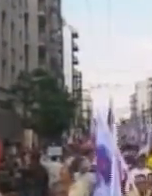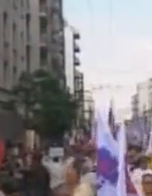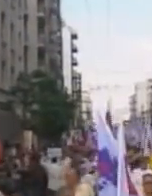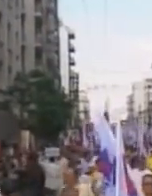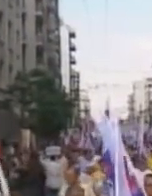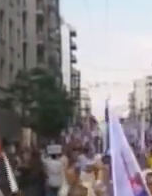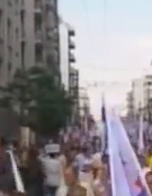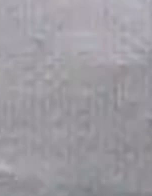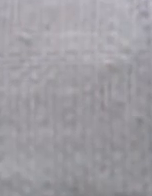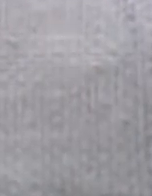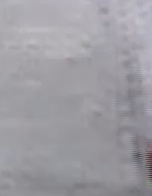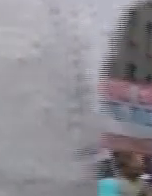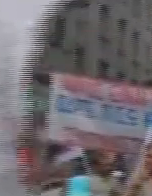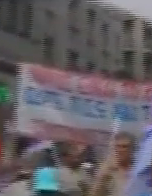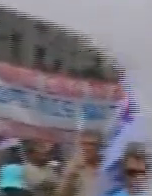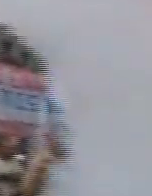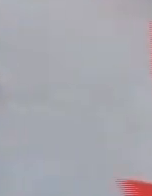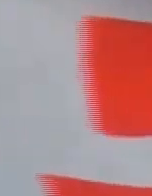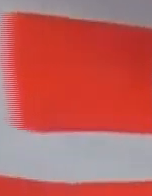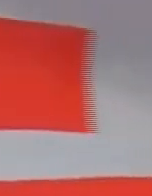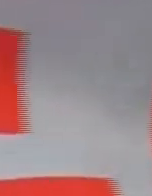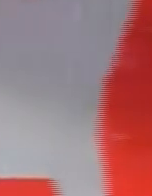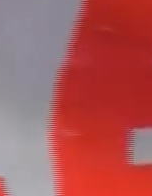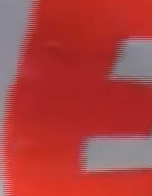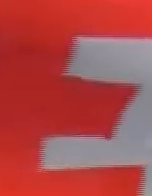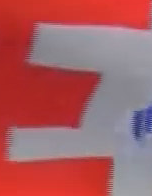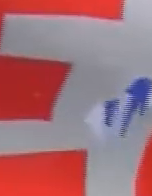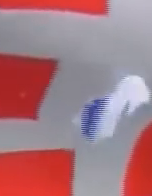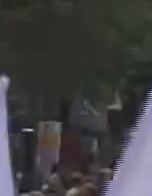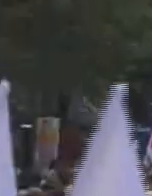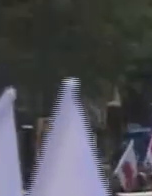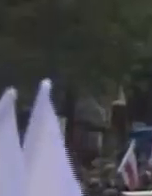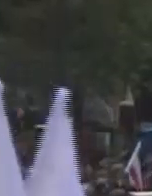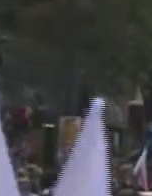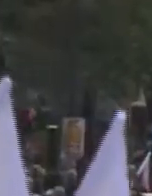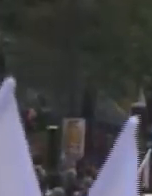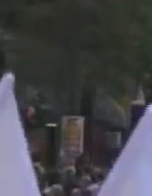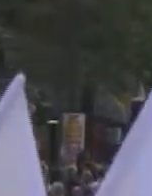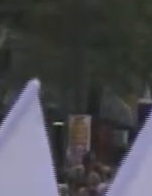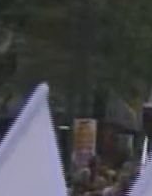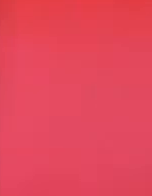U Grčkoj generalni štrajk javnih službi zbog antikriznih mera vlade.